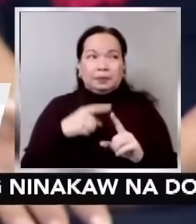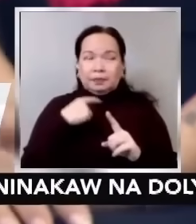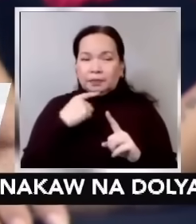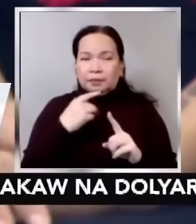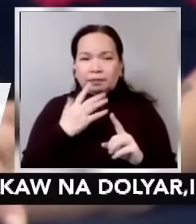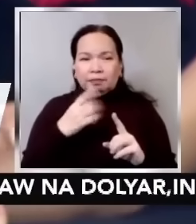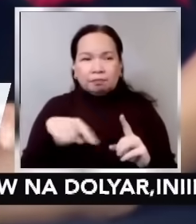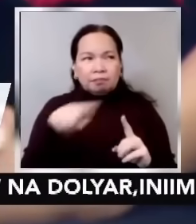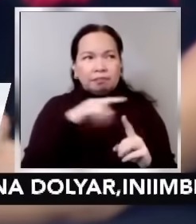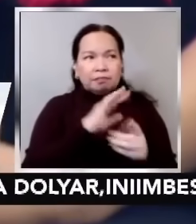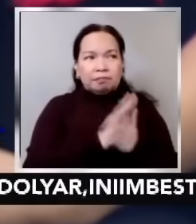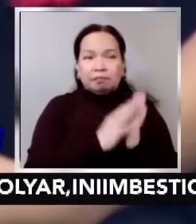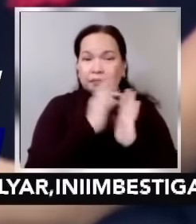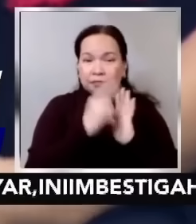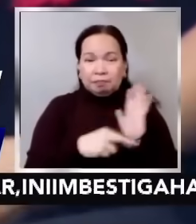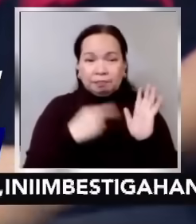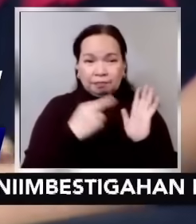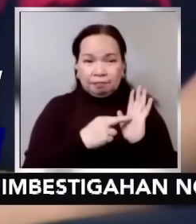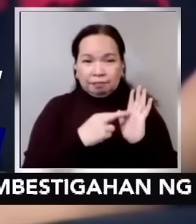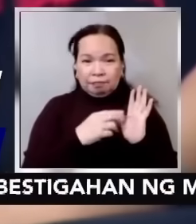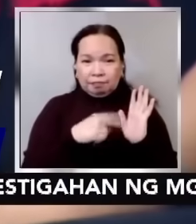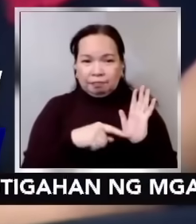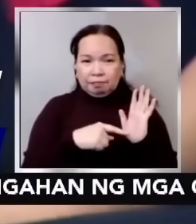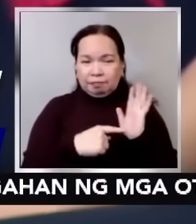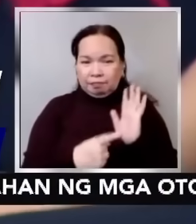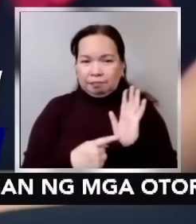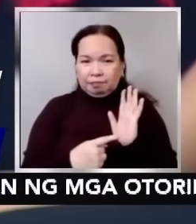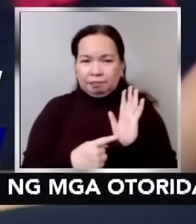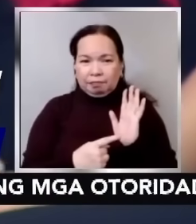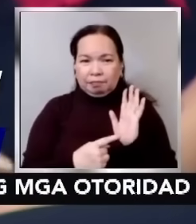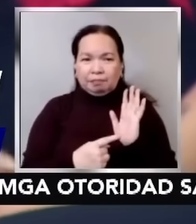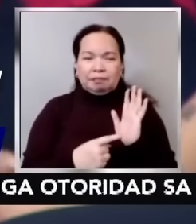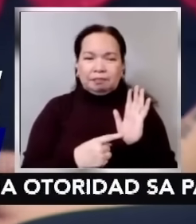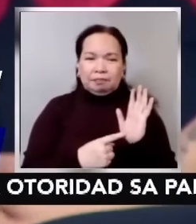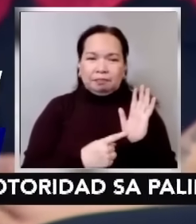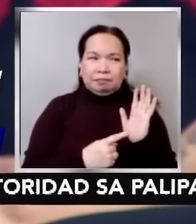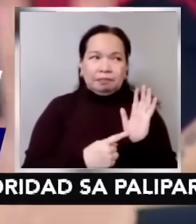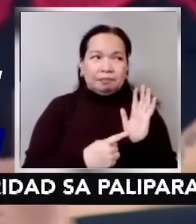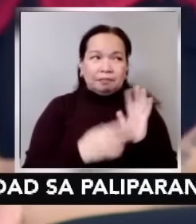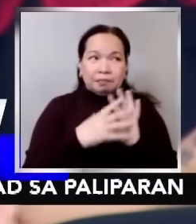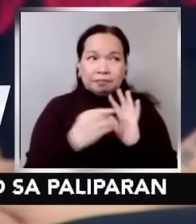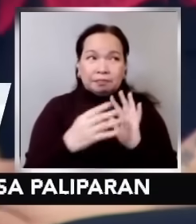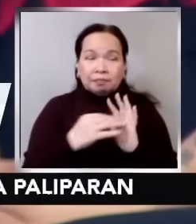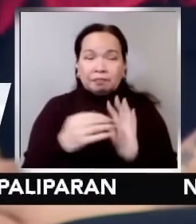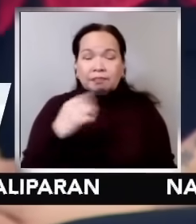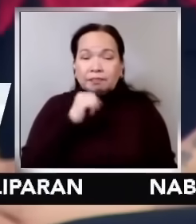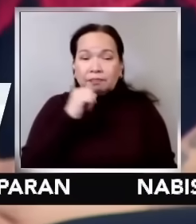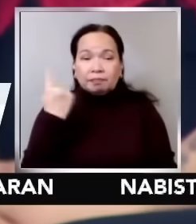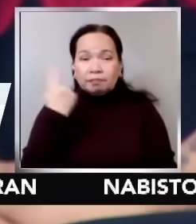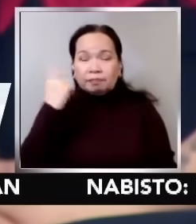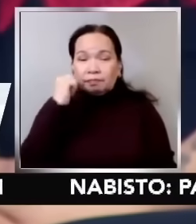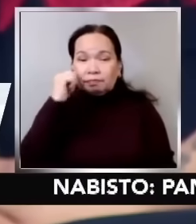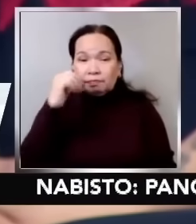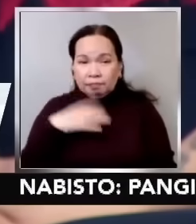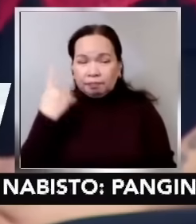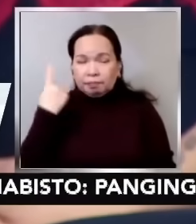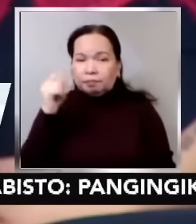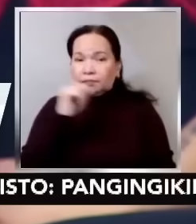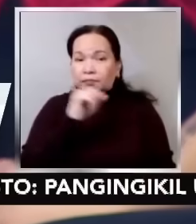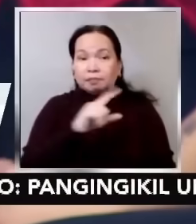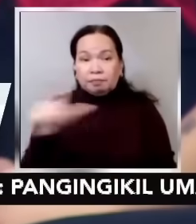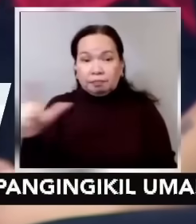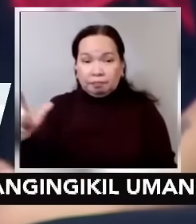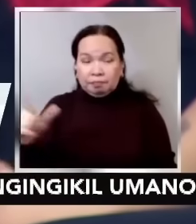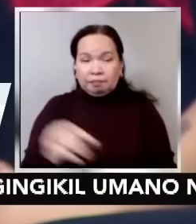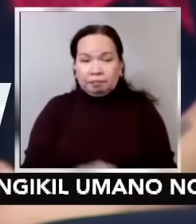Isa siyang role model, not only for women, but for everybody. Because if you know how to